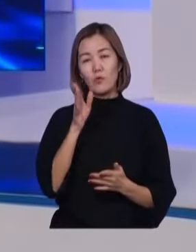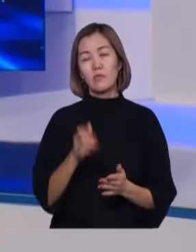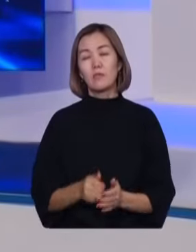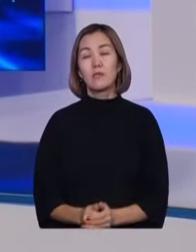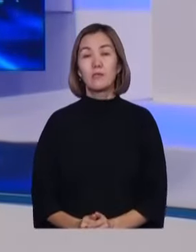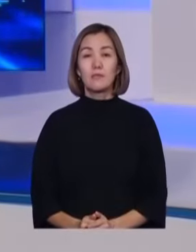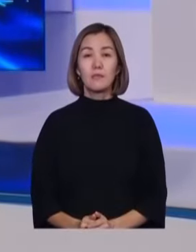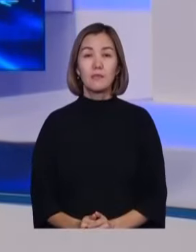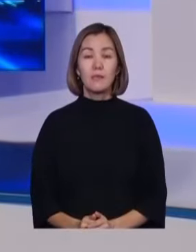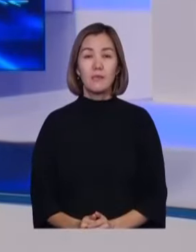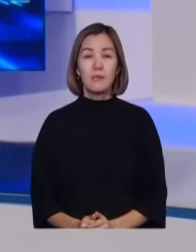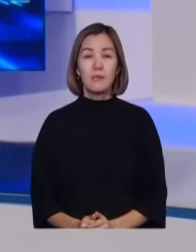аңдатпаға кезек берелік.